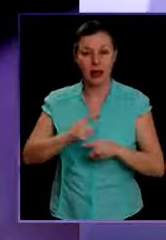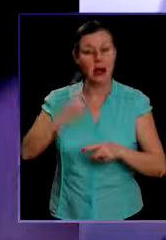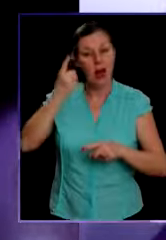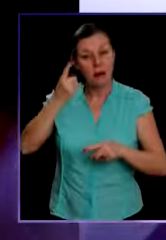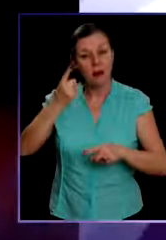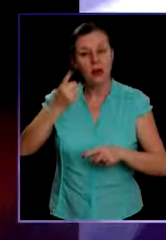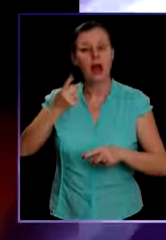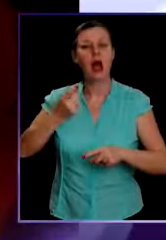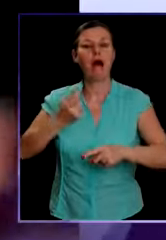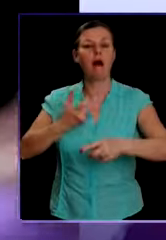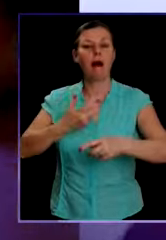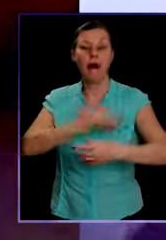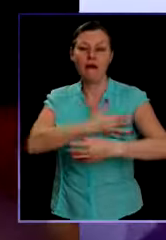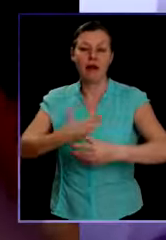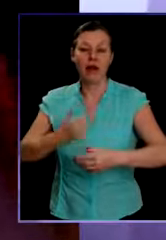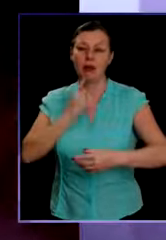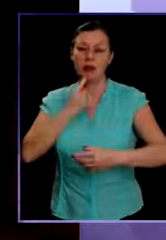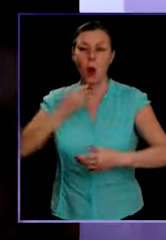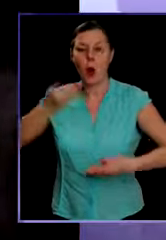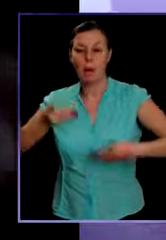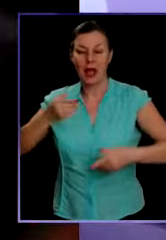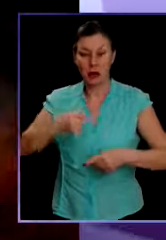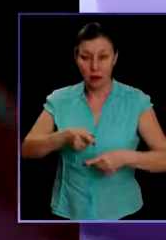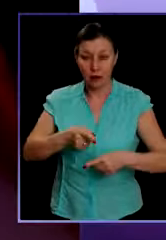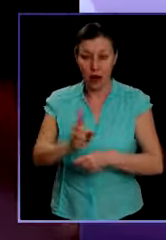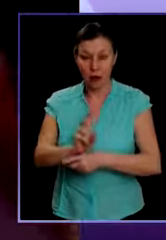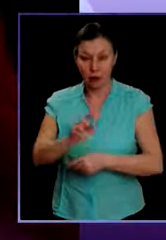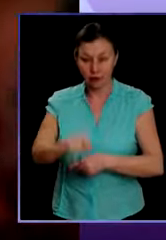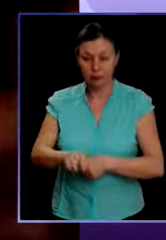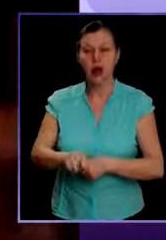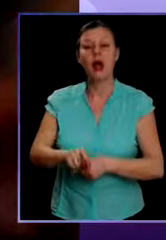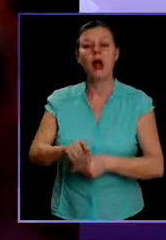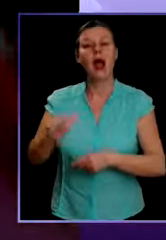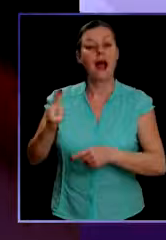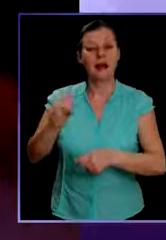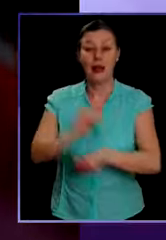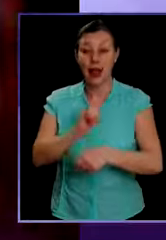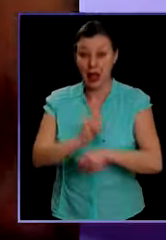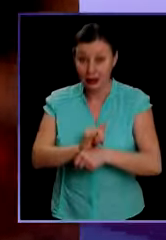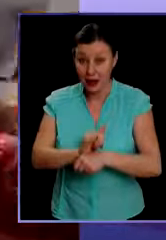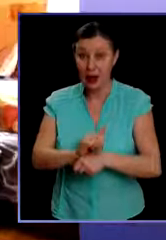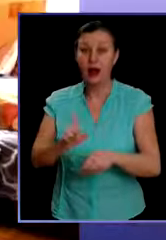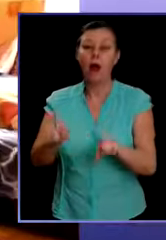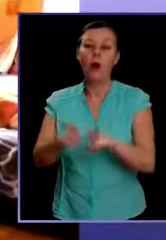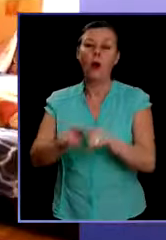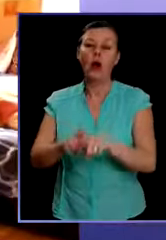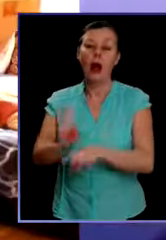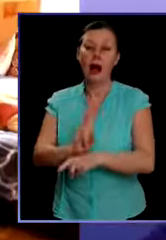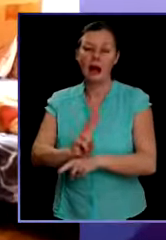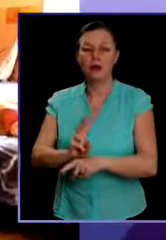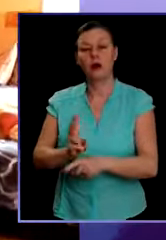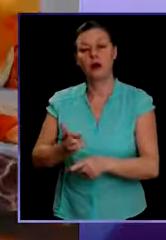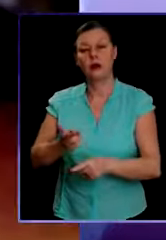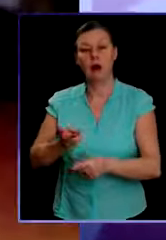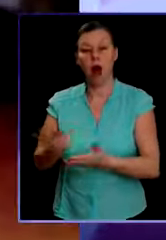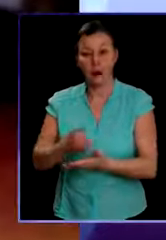képtelenség vércukormérővel követni. Néhány hete viszont egy olyan eszközt használnak, ami folyamatos információkat küld a gyerek állapotáról